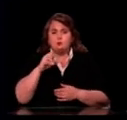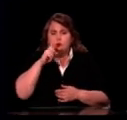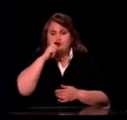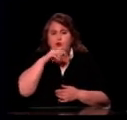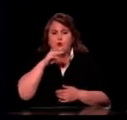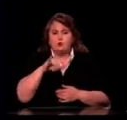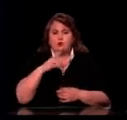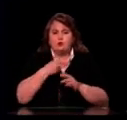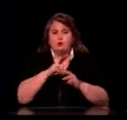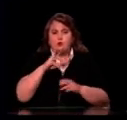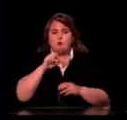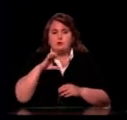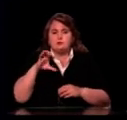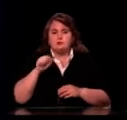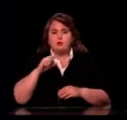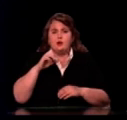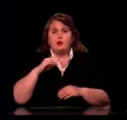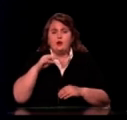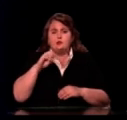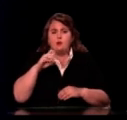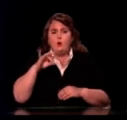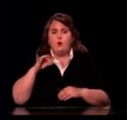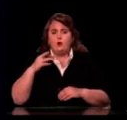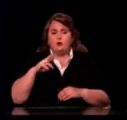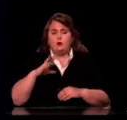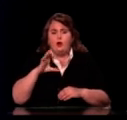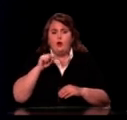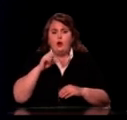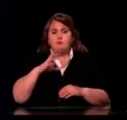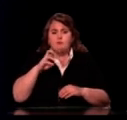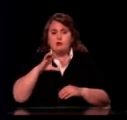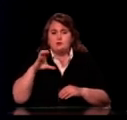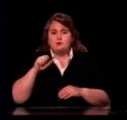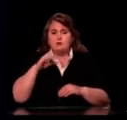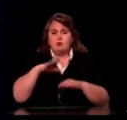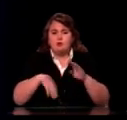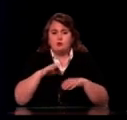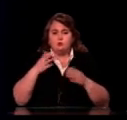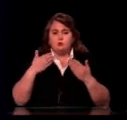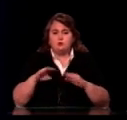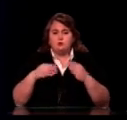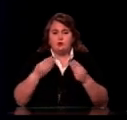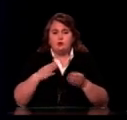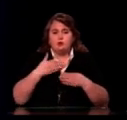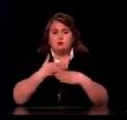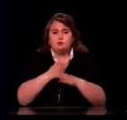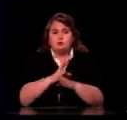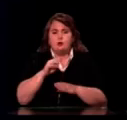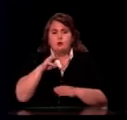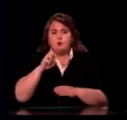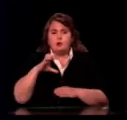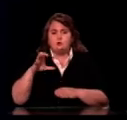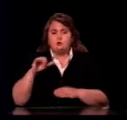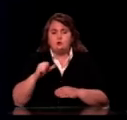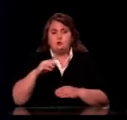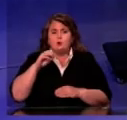будет масса теоретическая, а затем уже массу практическую, которую вам уже дали, поделить на массу